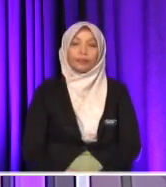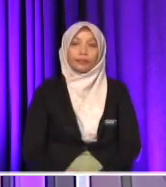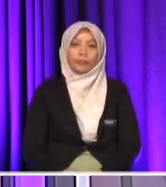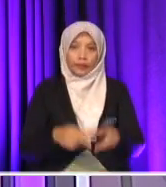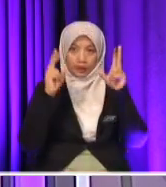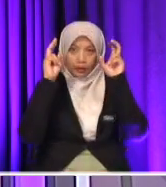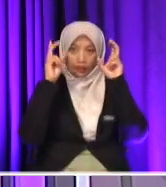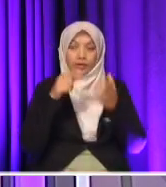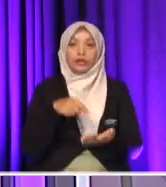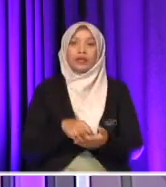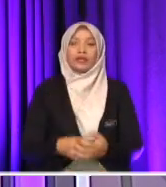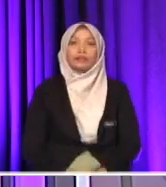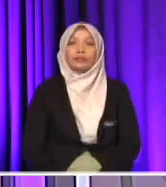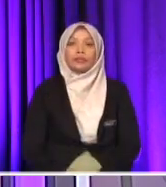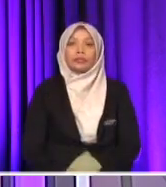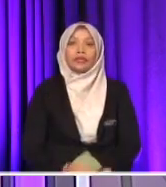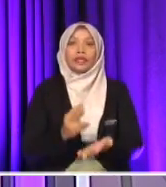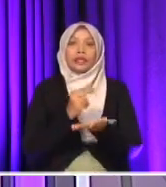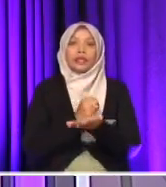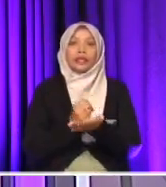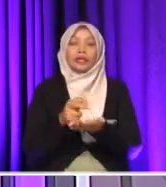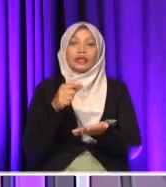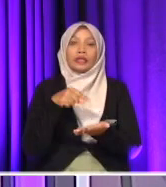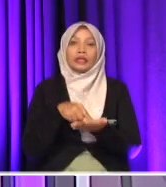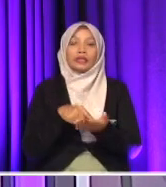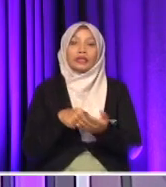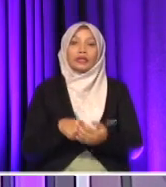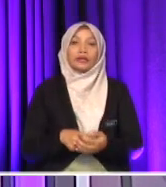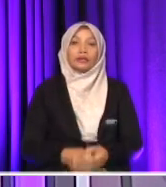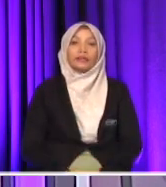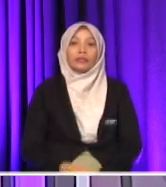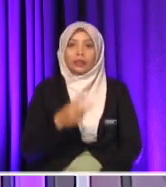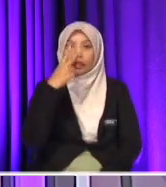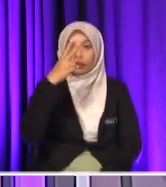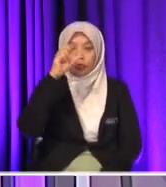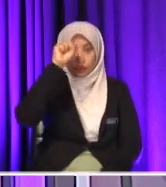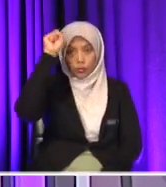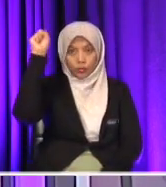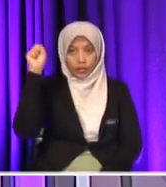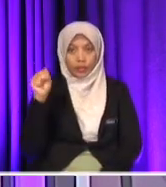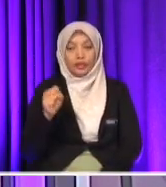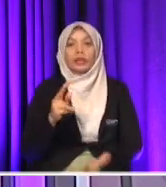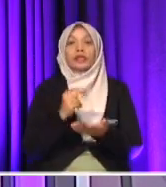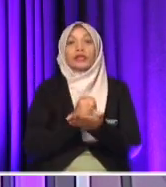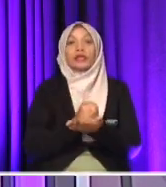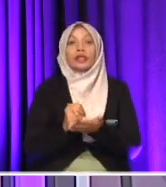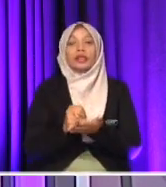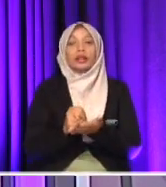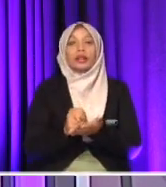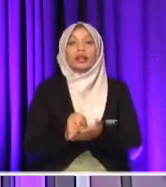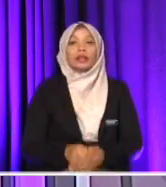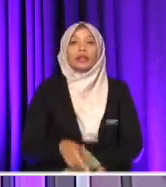kita boleh, yang ni adalah nilai ni dalam mikrofarad. So tengoklah soalan. Soalan kalau dia kata suruh nilai dia nak dalam nanofarad ke,